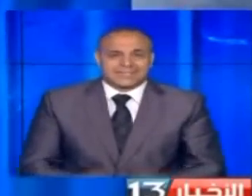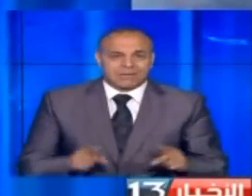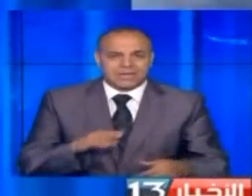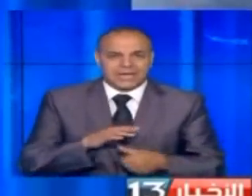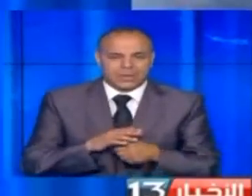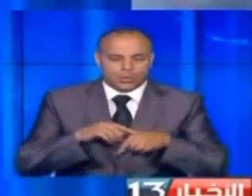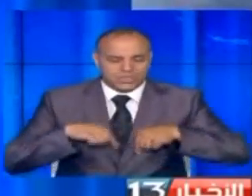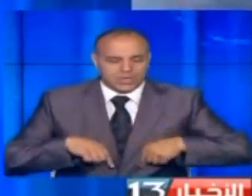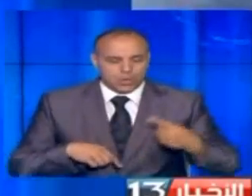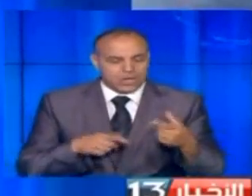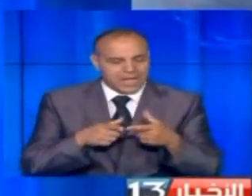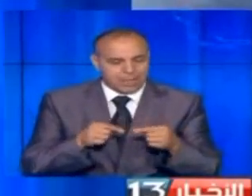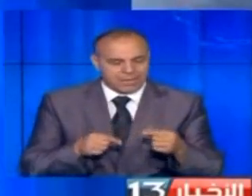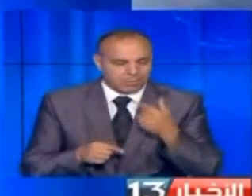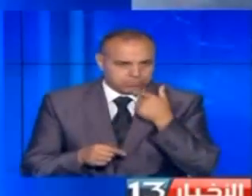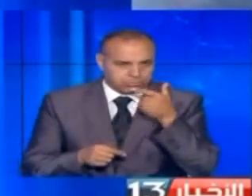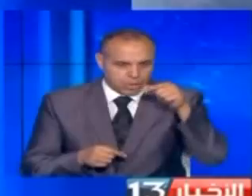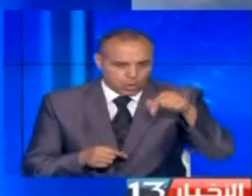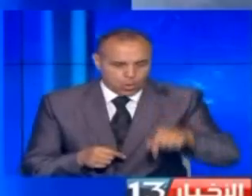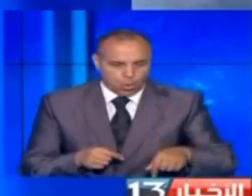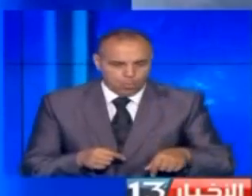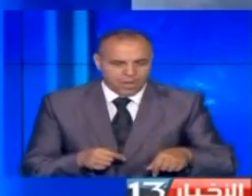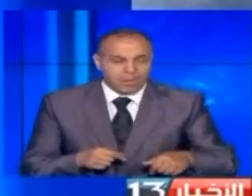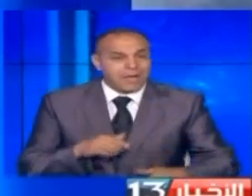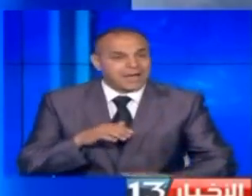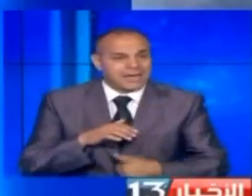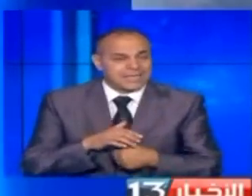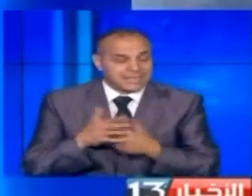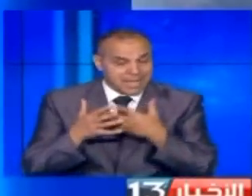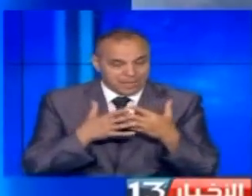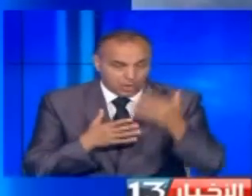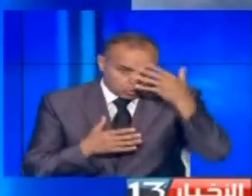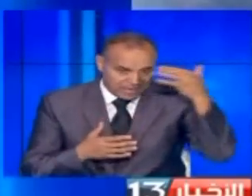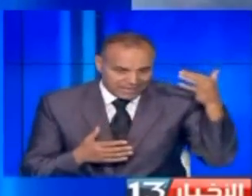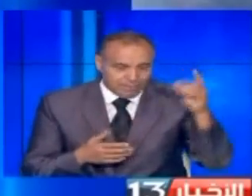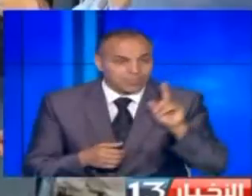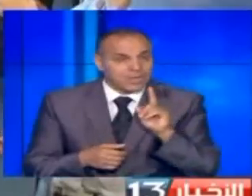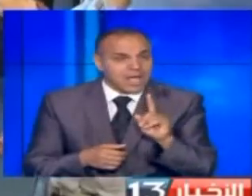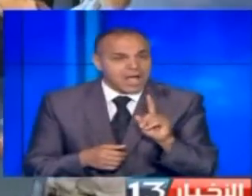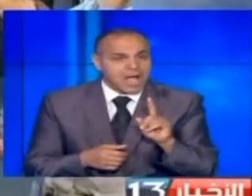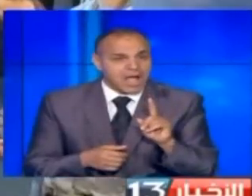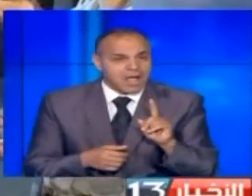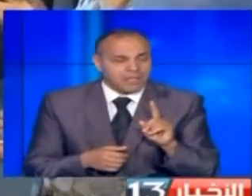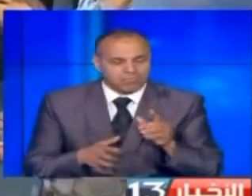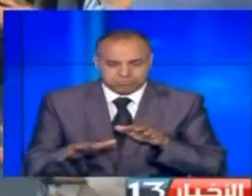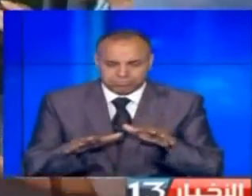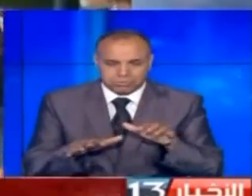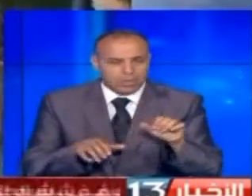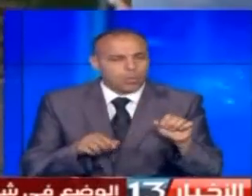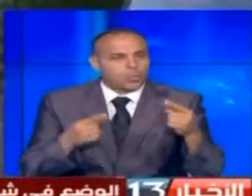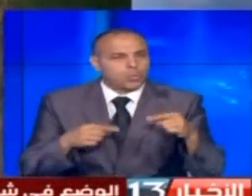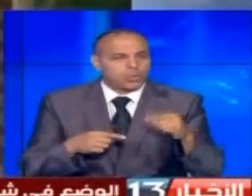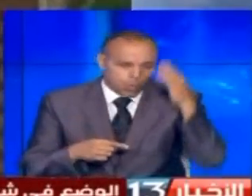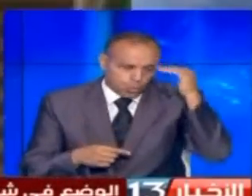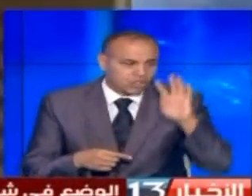اتفق رئيس الوزراء الياباني شينزو أبي اليوم مع الرئيس الأمريكي دونالد ترامب على الحاجة لاتخاذ إجراء